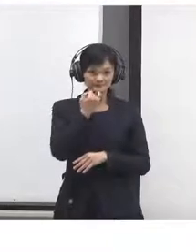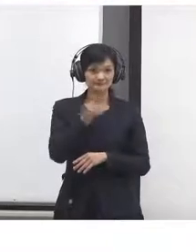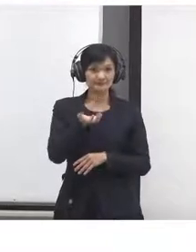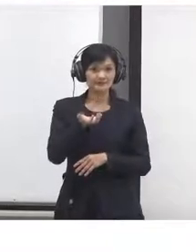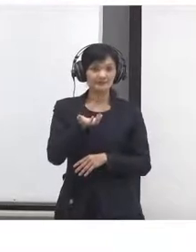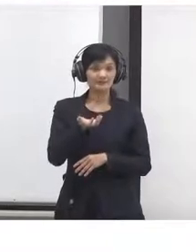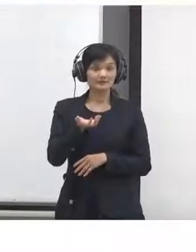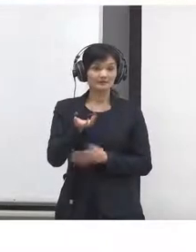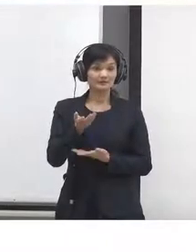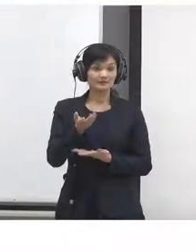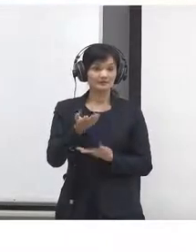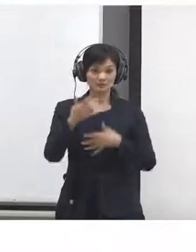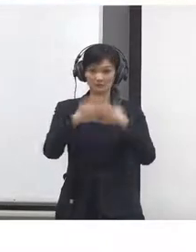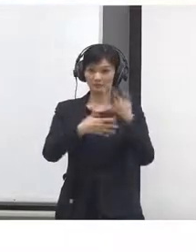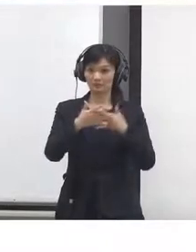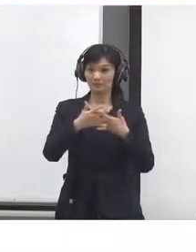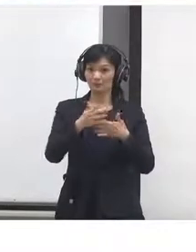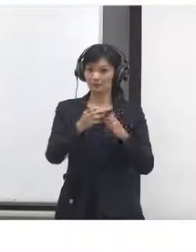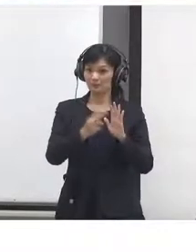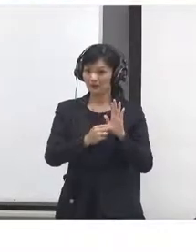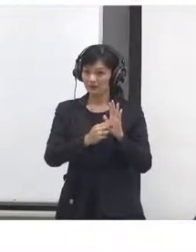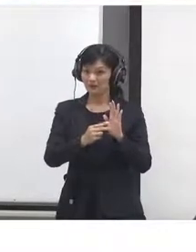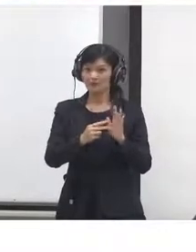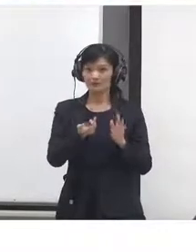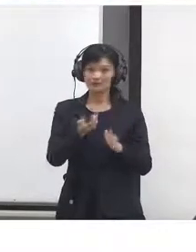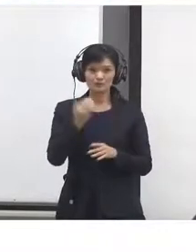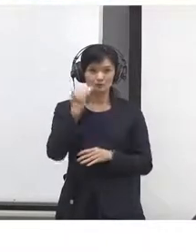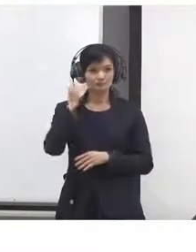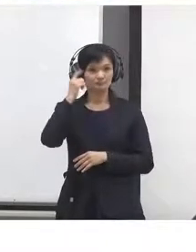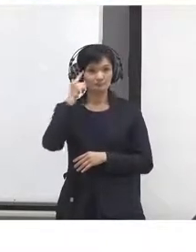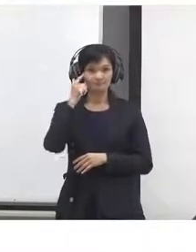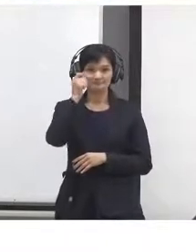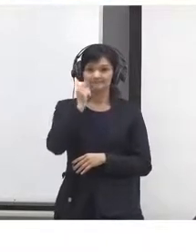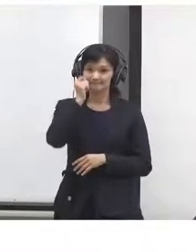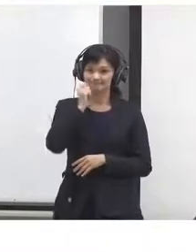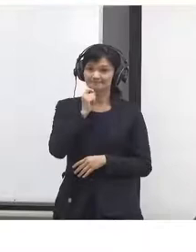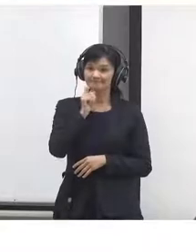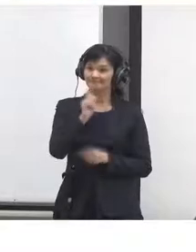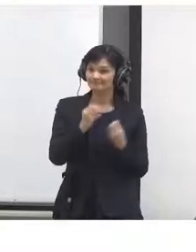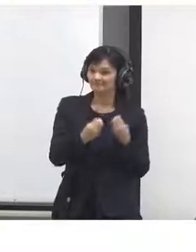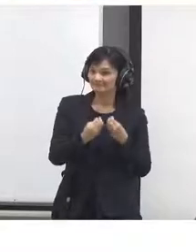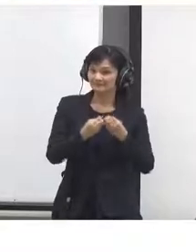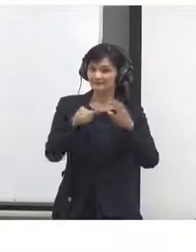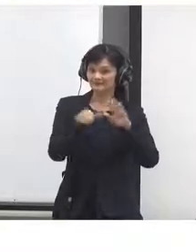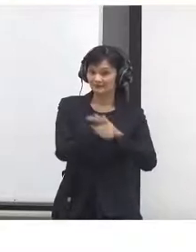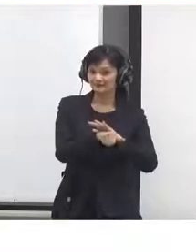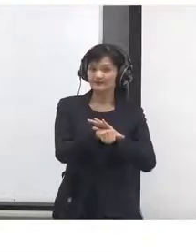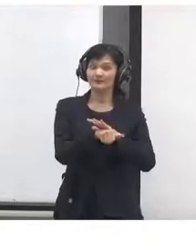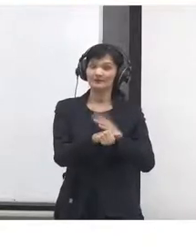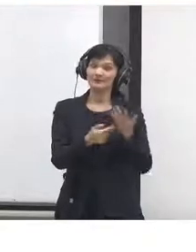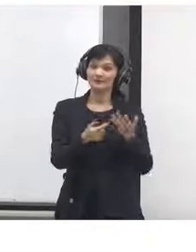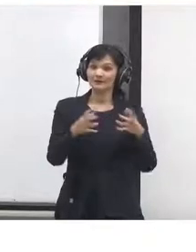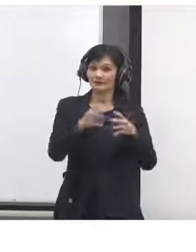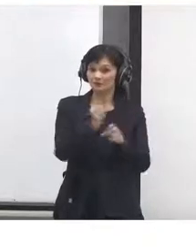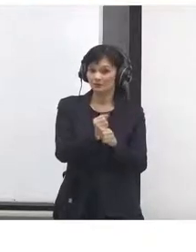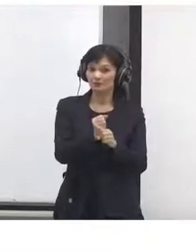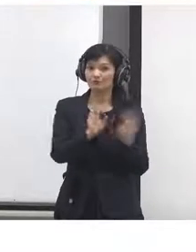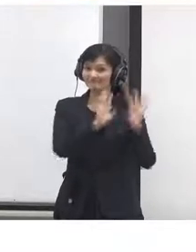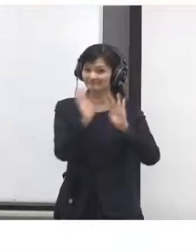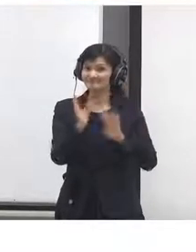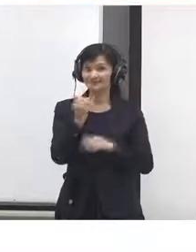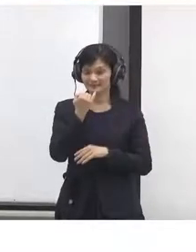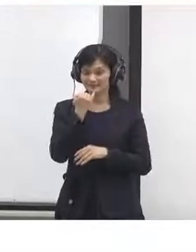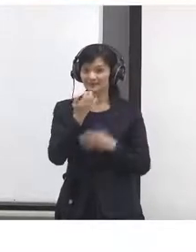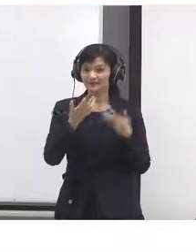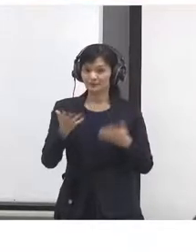刚 FTO 的这个部分，如果大家有想要更加了解怎么参与啊，或者说怎么样去合作的话，那也可以多多就是询问讲者问